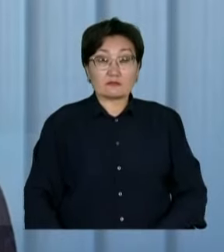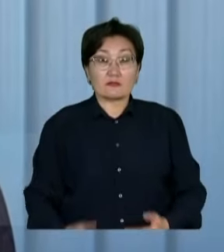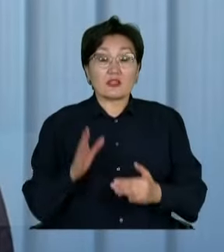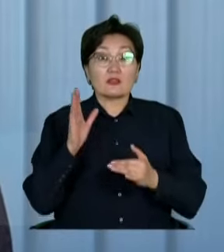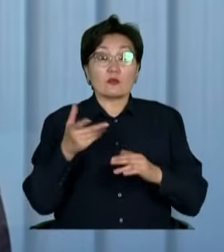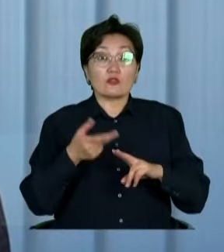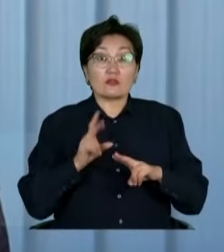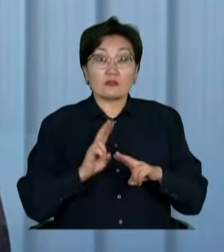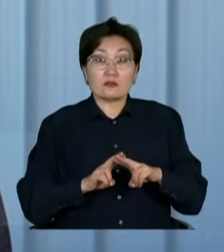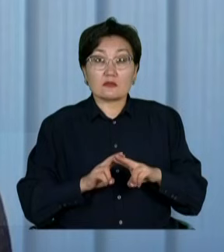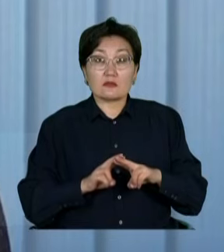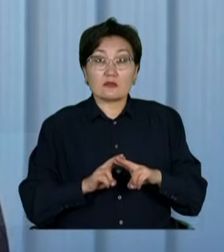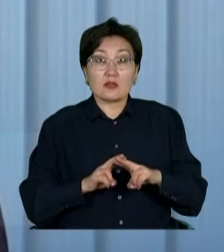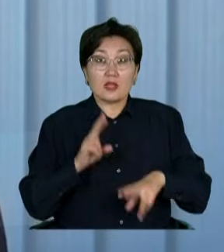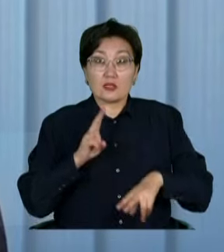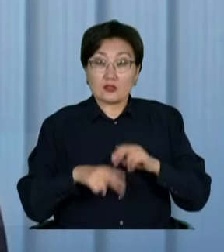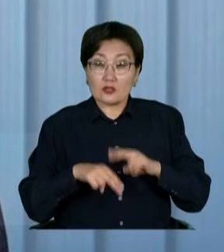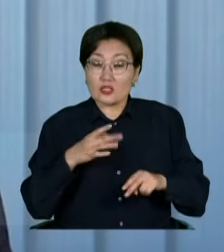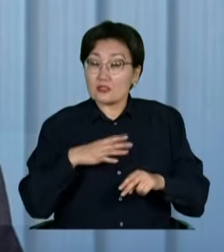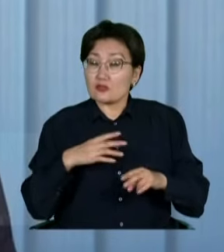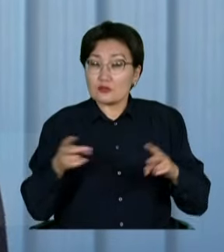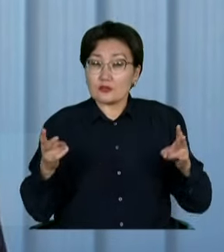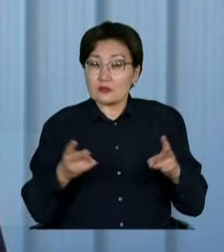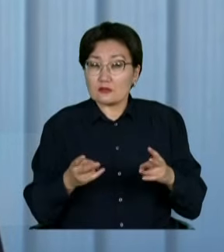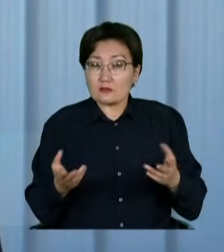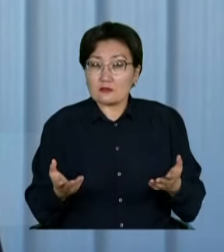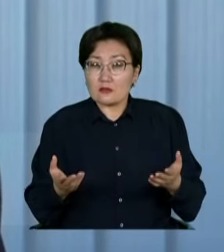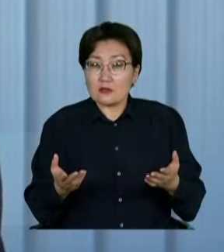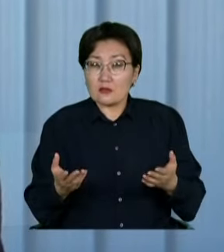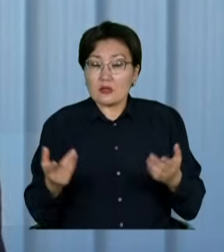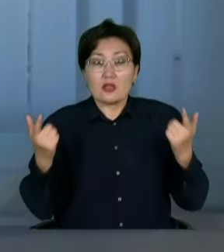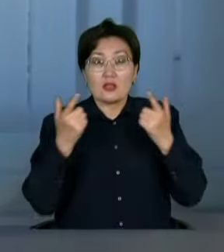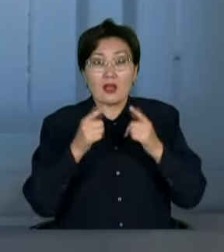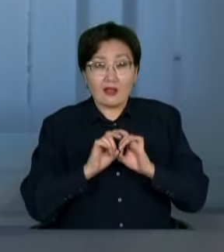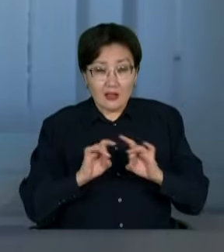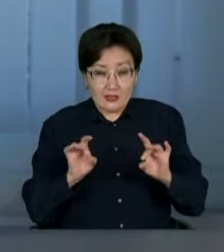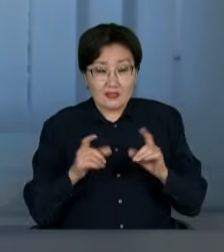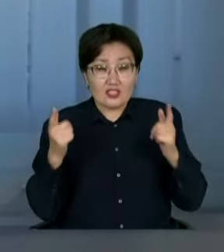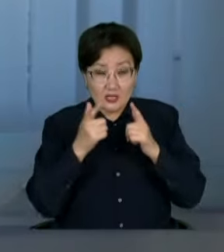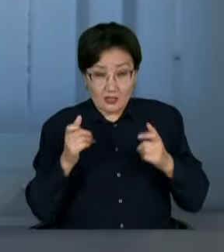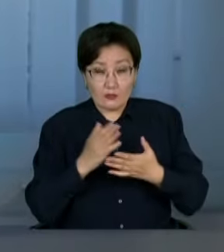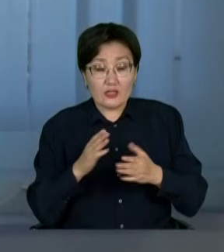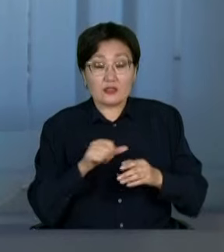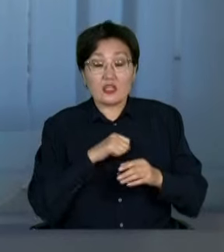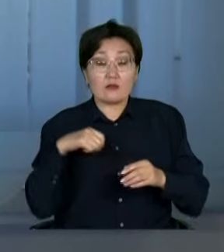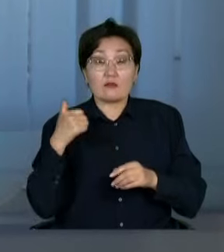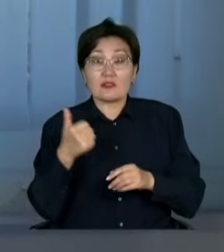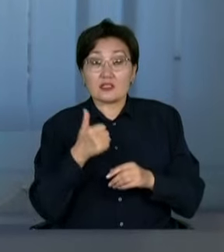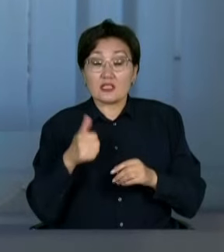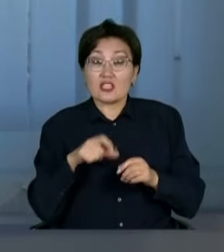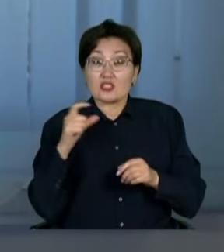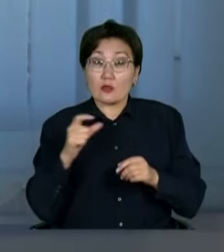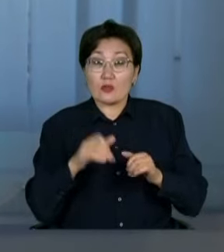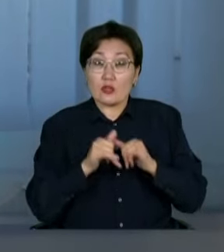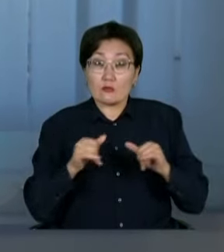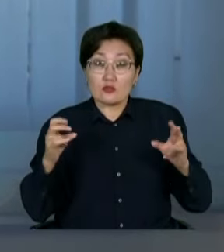Келешекте бұл құрылыс не үшін керек екен, енді жарияланып отыр ғой. Ең бірінші, мынау біздің экономикті